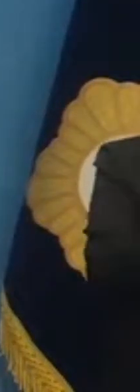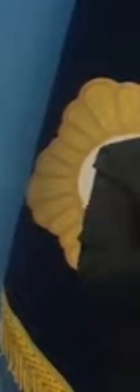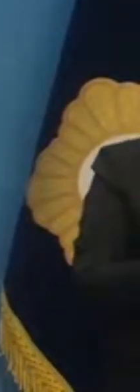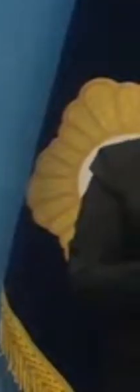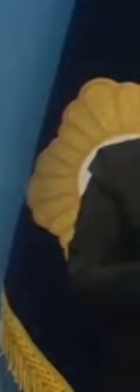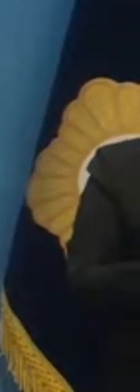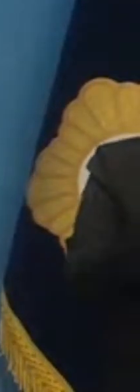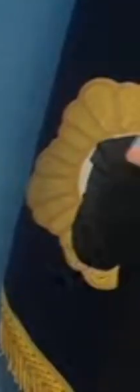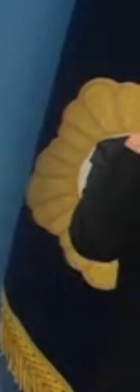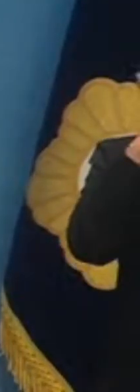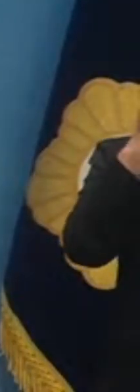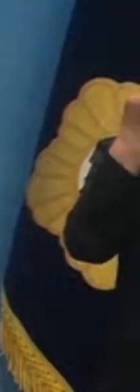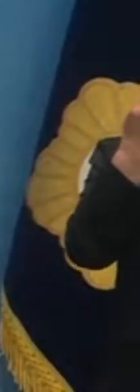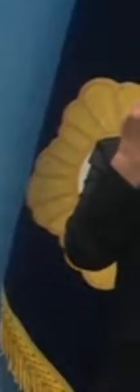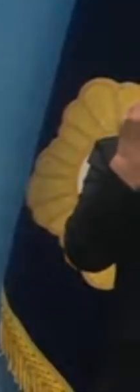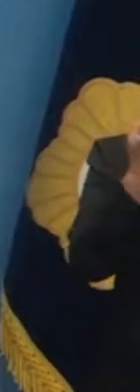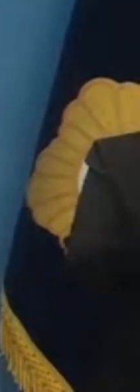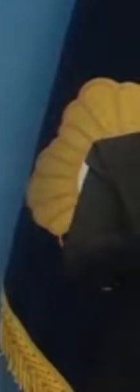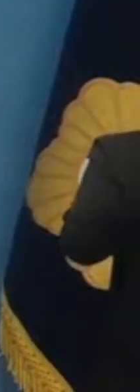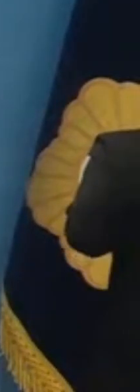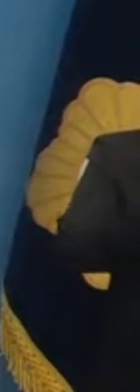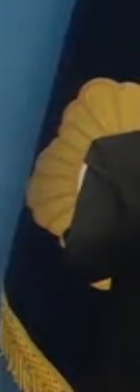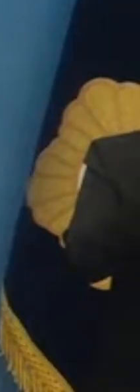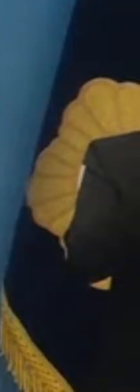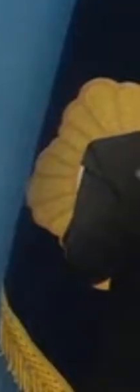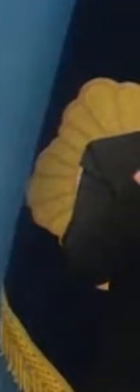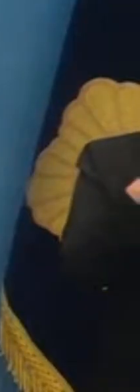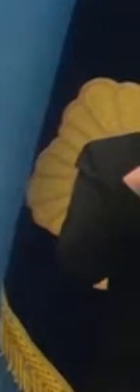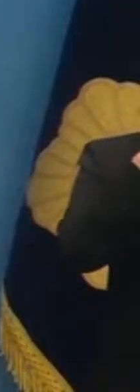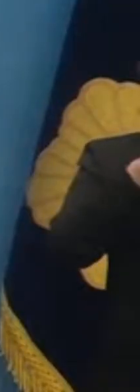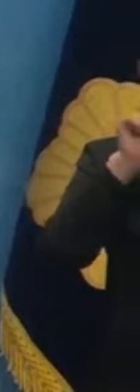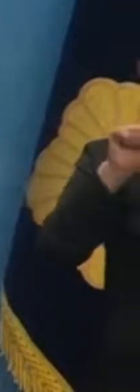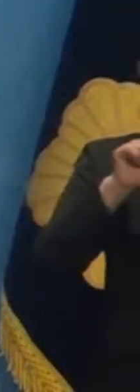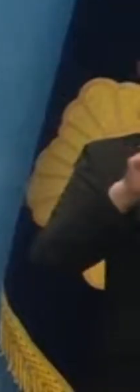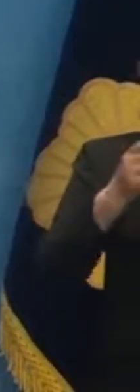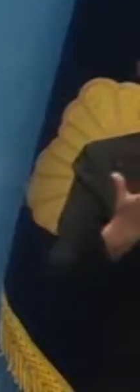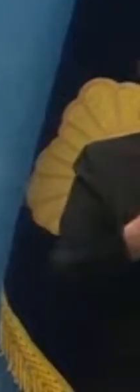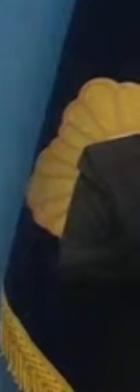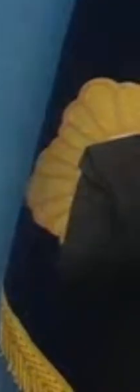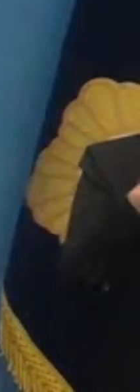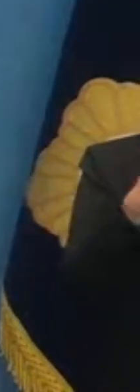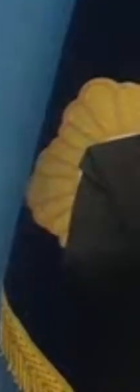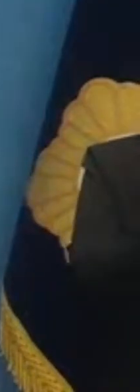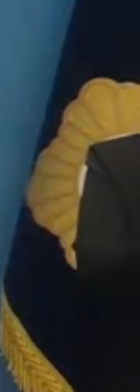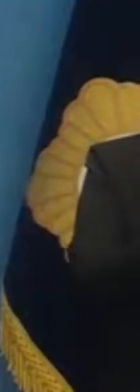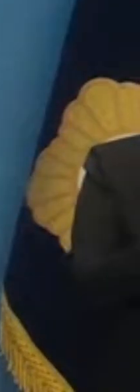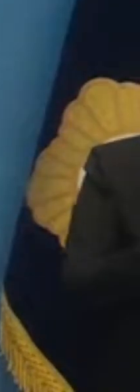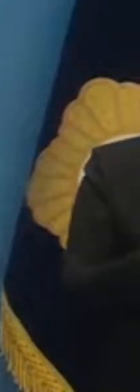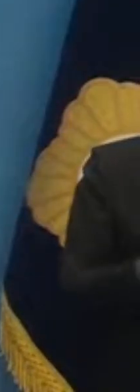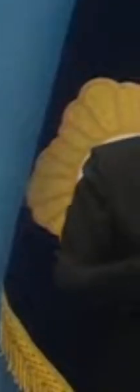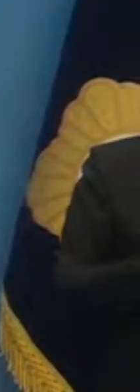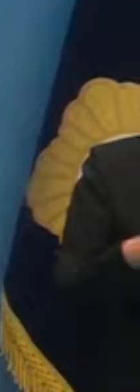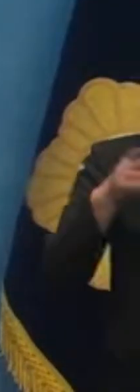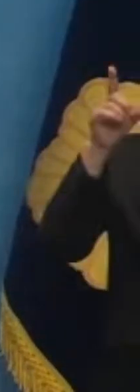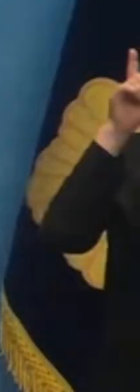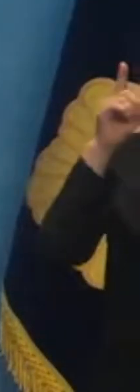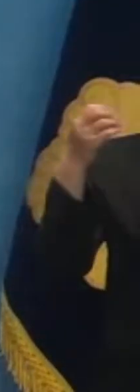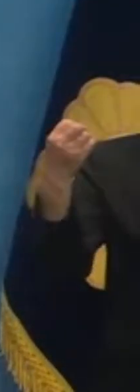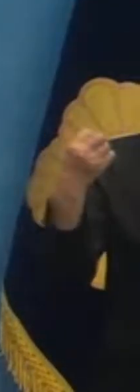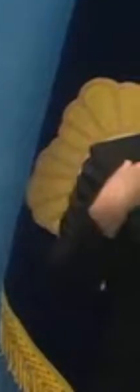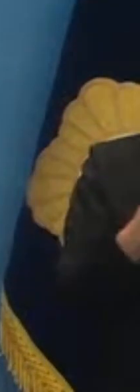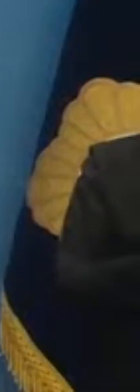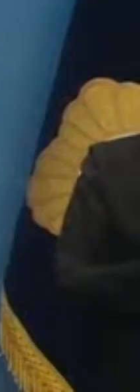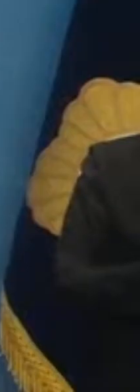당연히 임금 감소 없이 사회적 합의를 통해 4.5일제로 가야 한다고 밝혔습니다. 이준석 후보가 언급한 우리